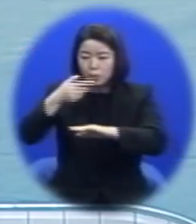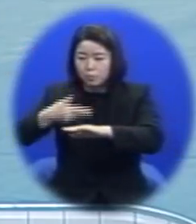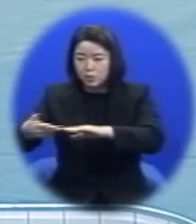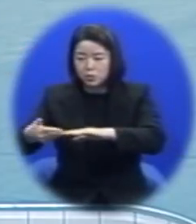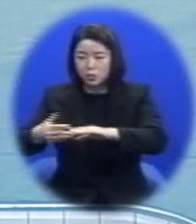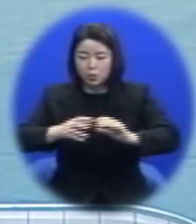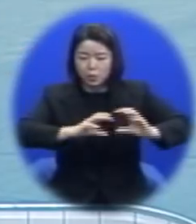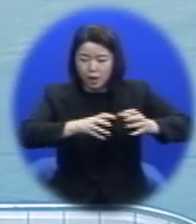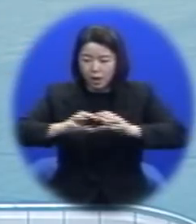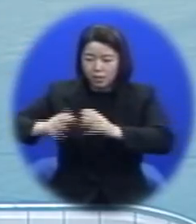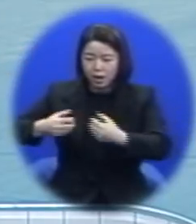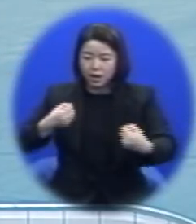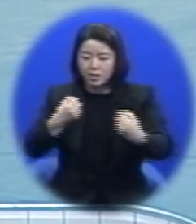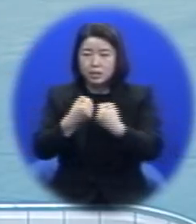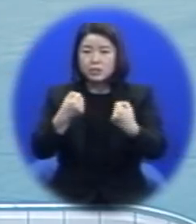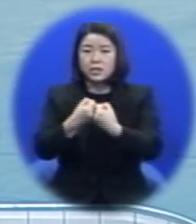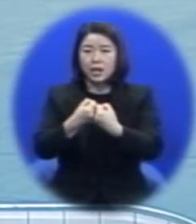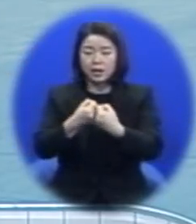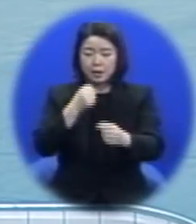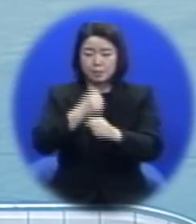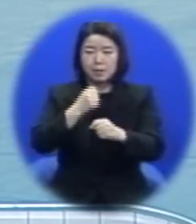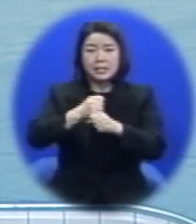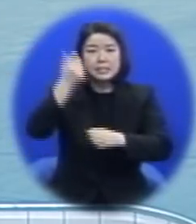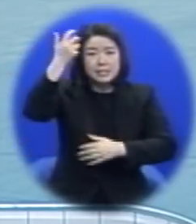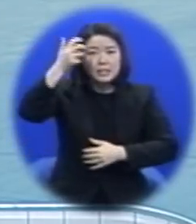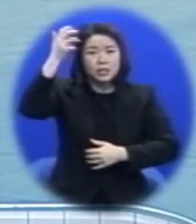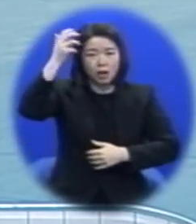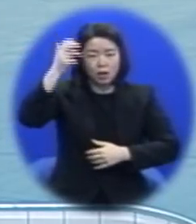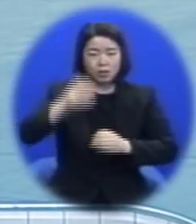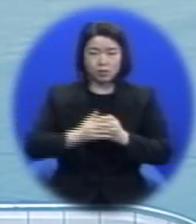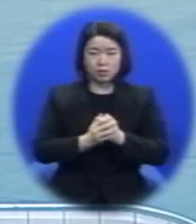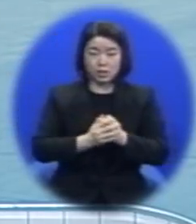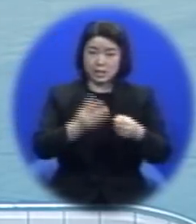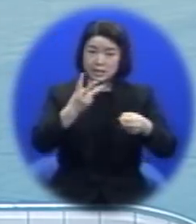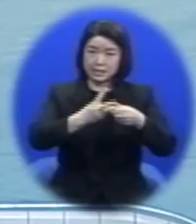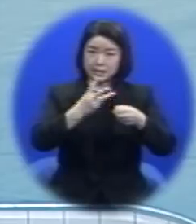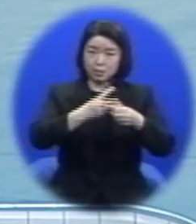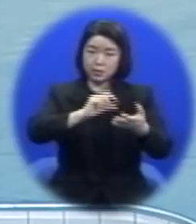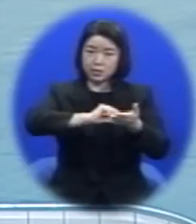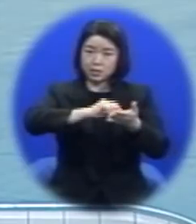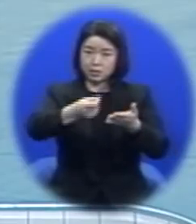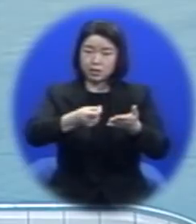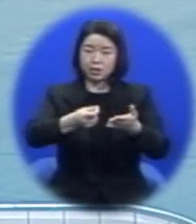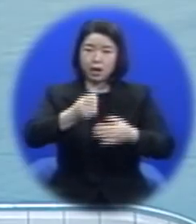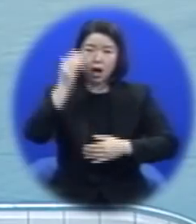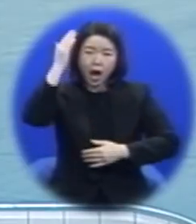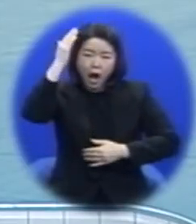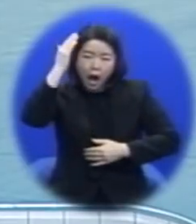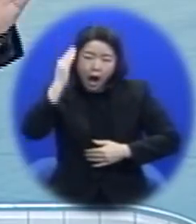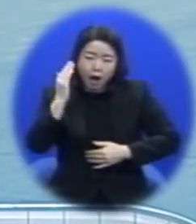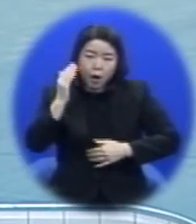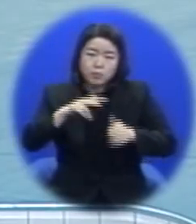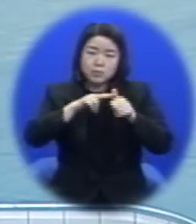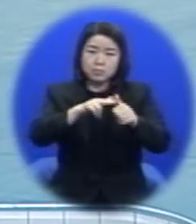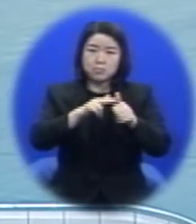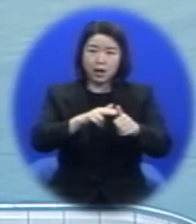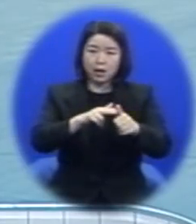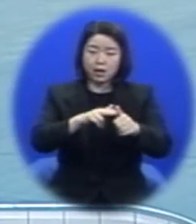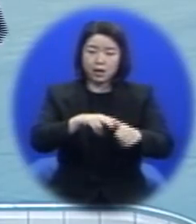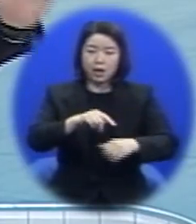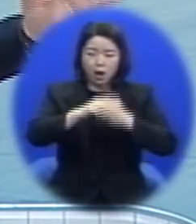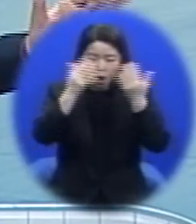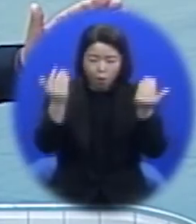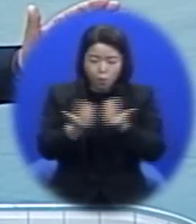전쟁을 일으키는 영입니다. 세 번째 봉인이 떼어질 때는 검은색 말을 탄 자가 나타나는데 그는 온 세상에